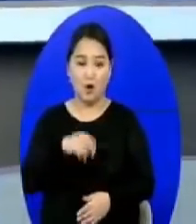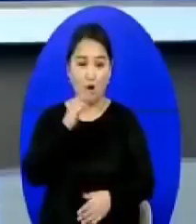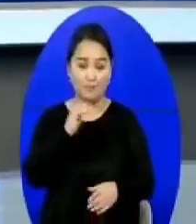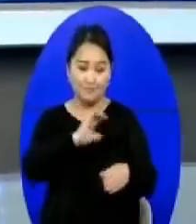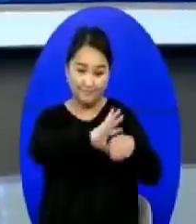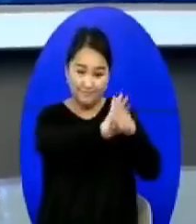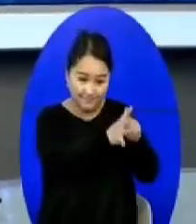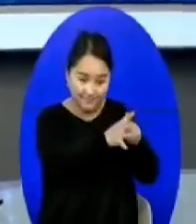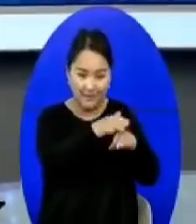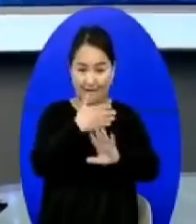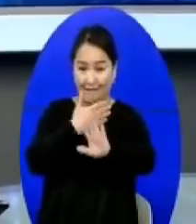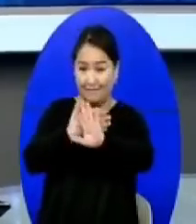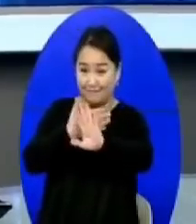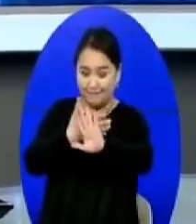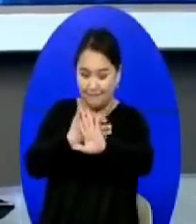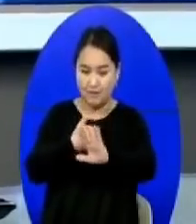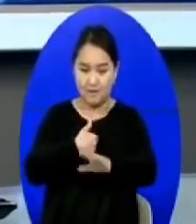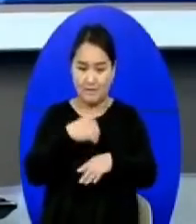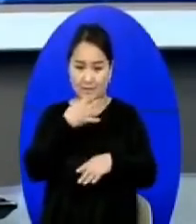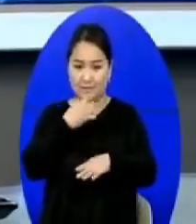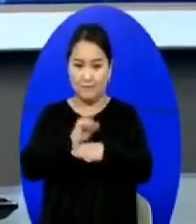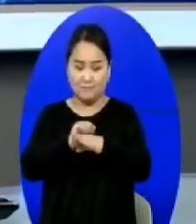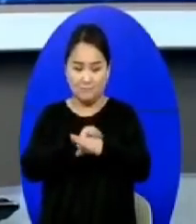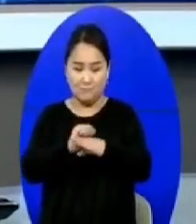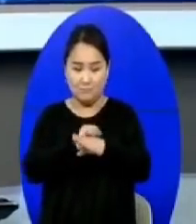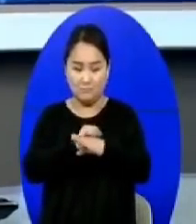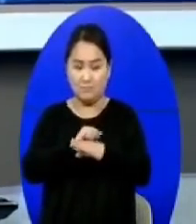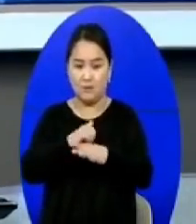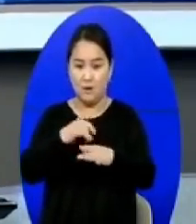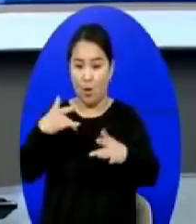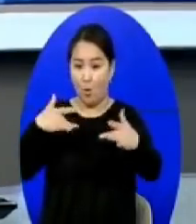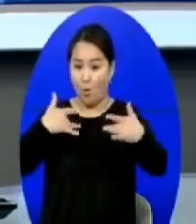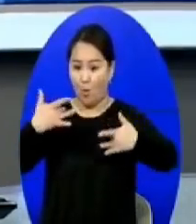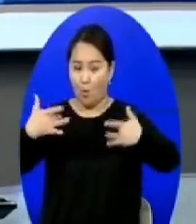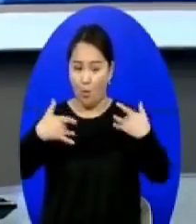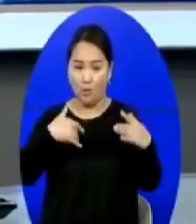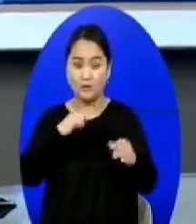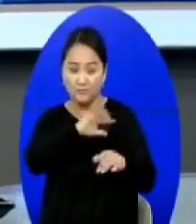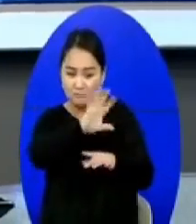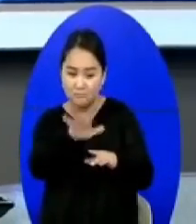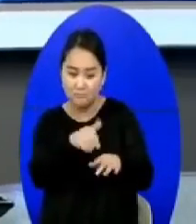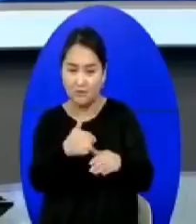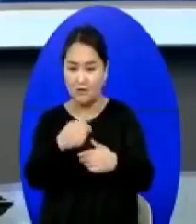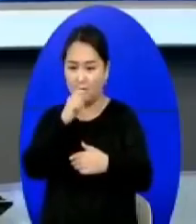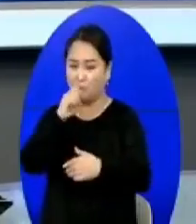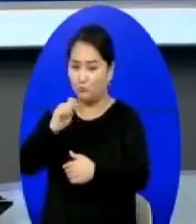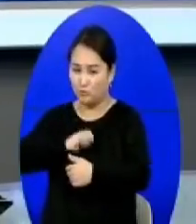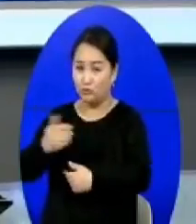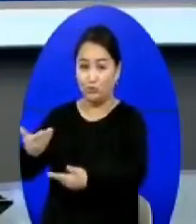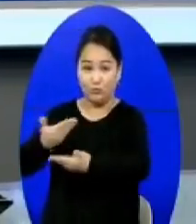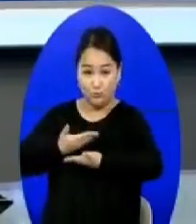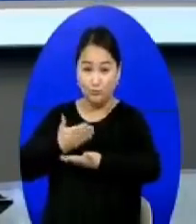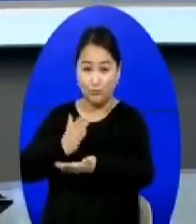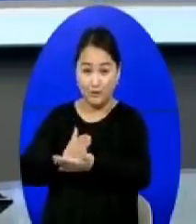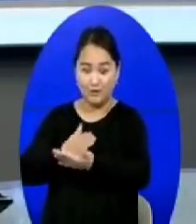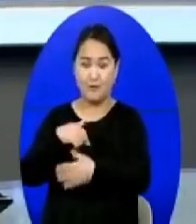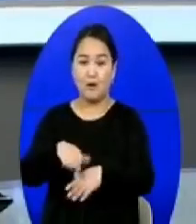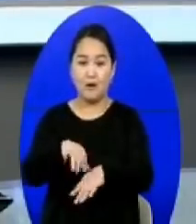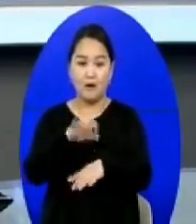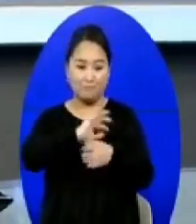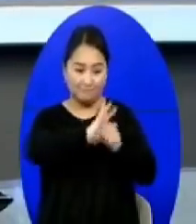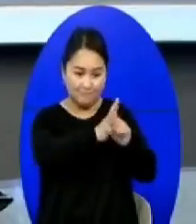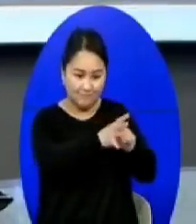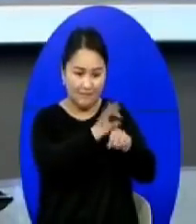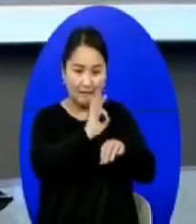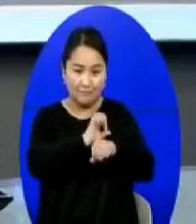Коронавирусын халдвараас урьдчилан сэргийлэх ажил зориулж улсын онцгой комисс урлаг соёлынхан иргэд үндэсний үйлдвэрлэгчид ханд өргөж байна. Коронавирусын халдвар манай